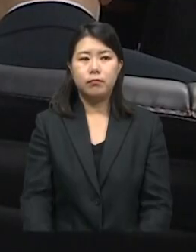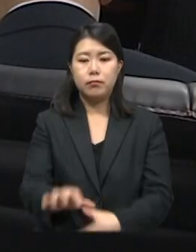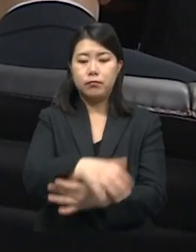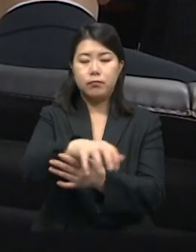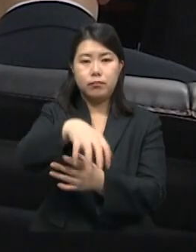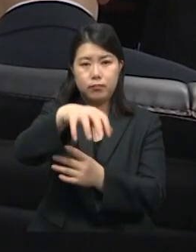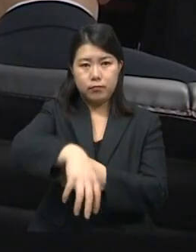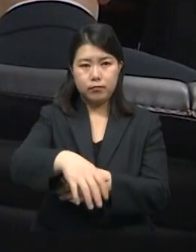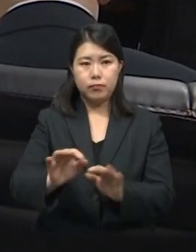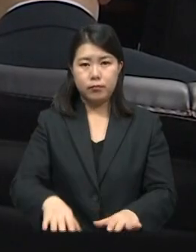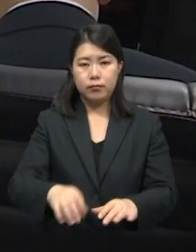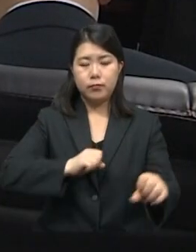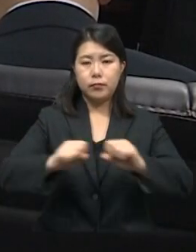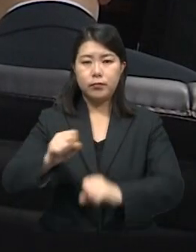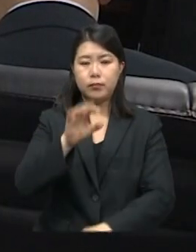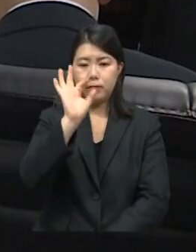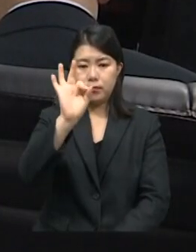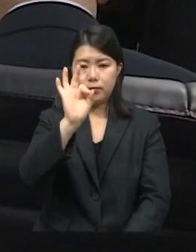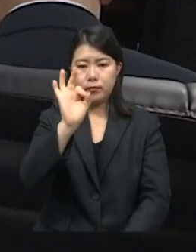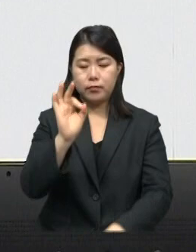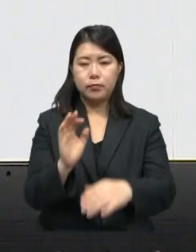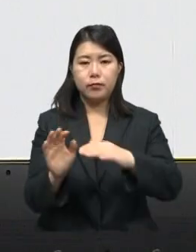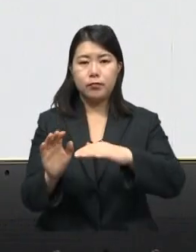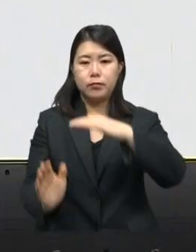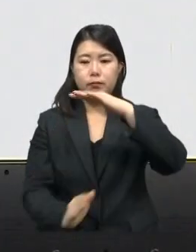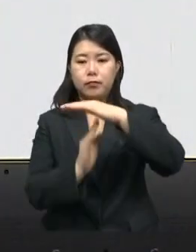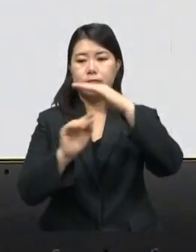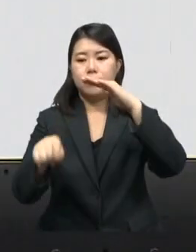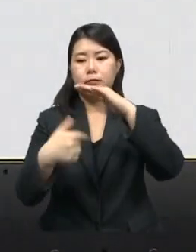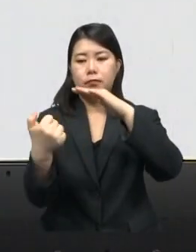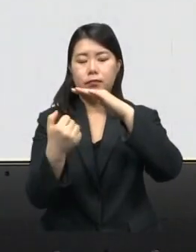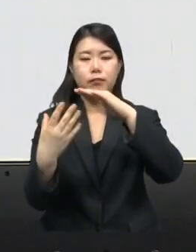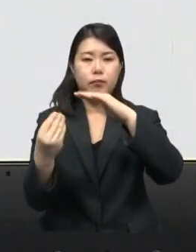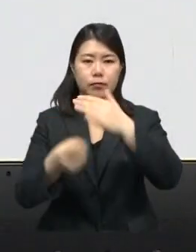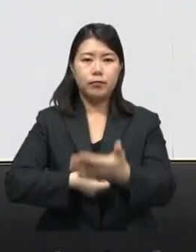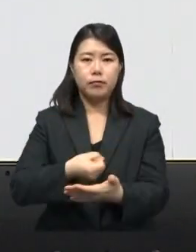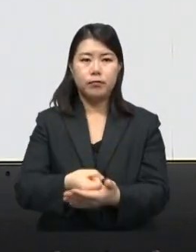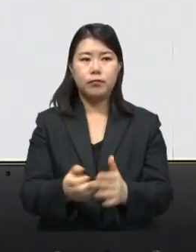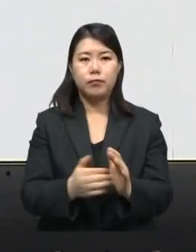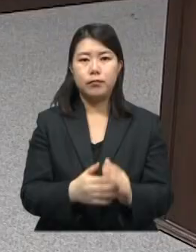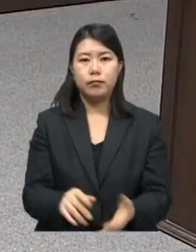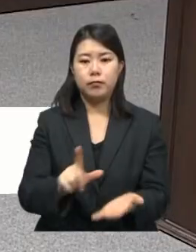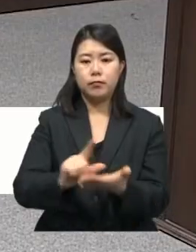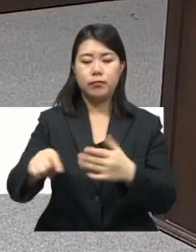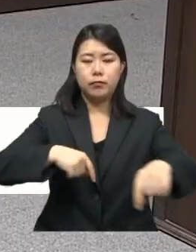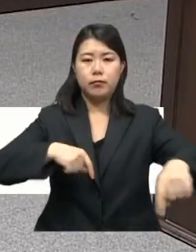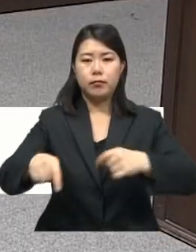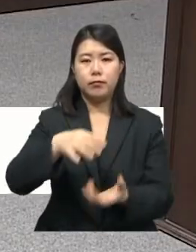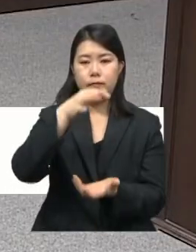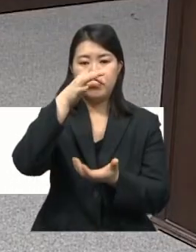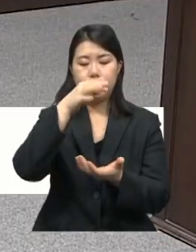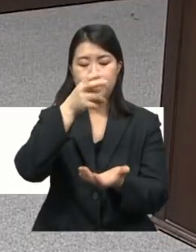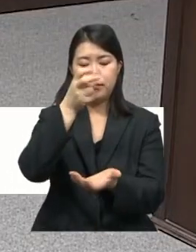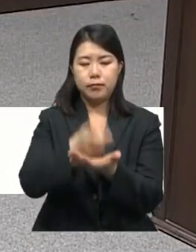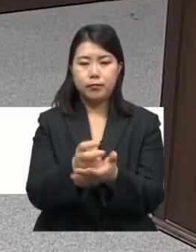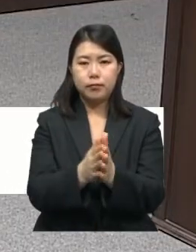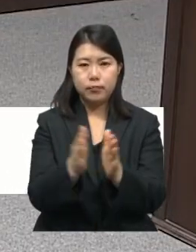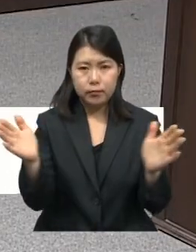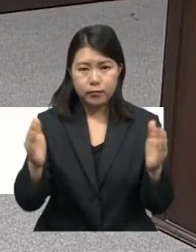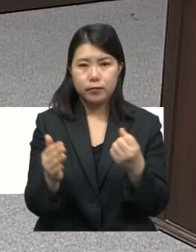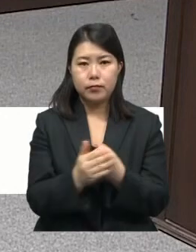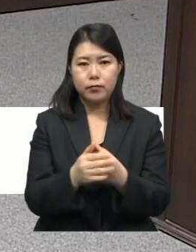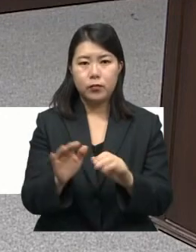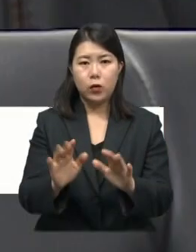종로구의회가 의정활동비를 150만 원까지 올리기로 결정했습니다. 지방자치법 시행령 개정으로 올해부터